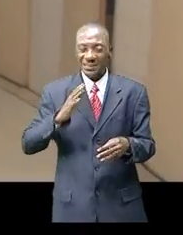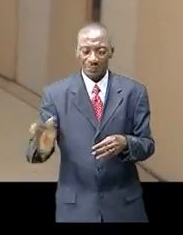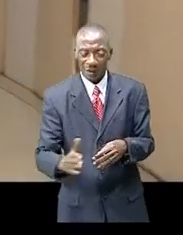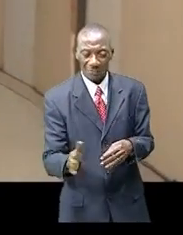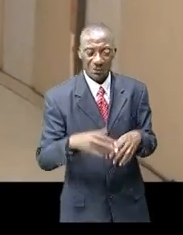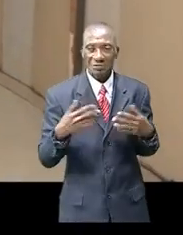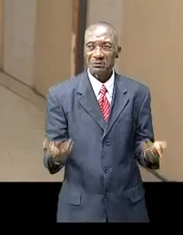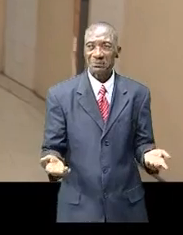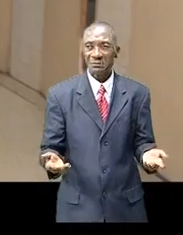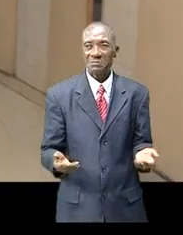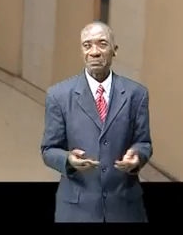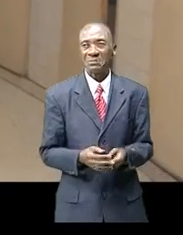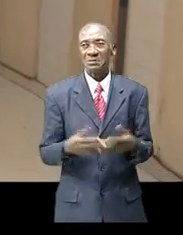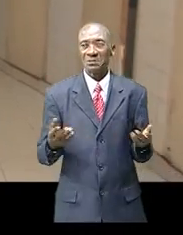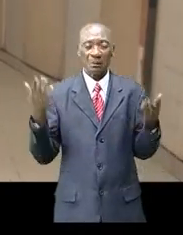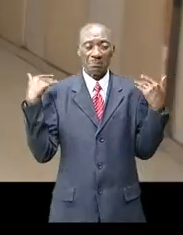c'est la carence d'eau.